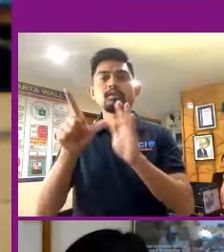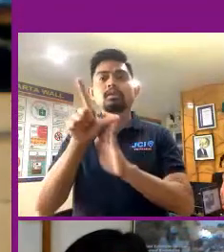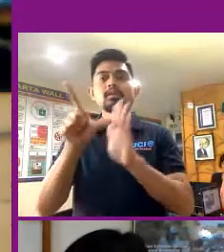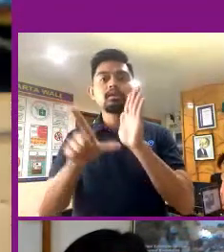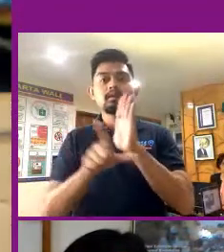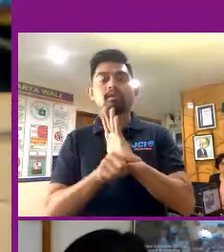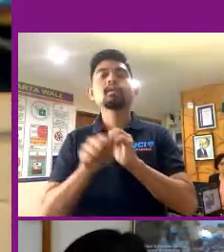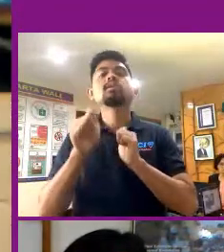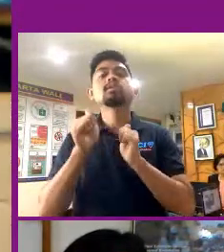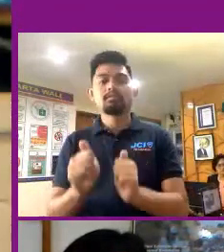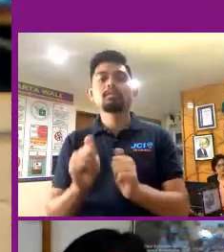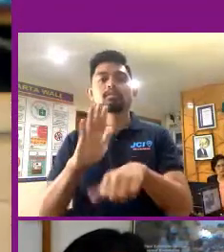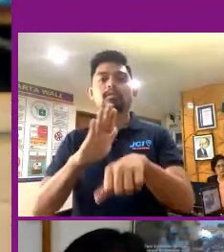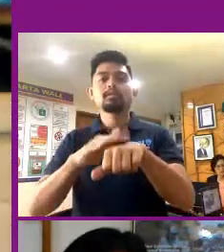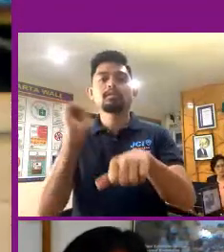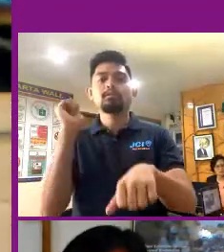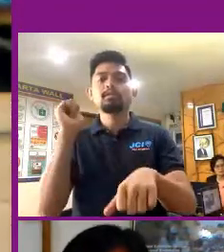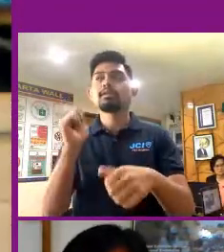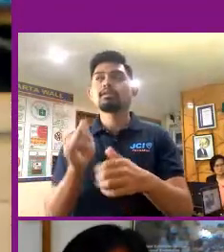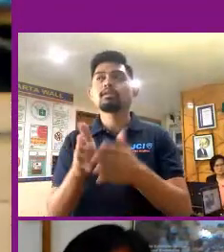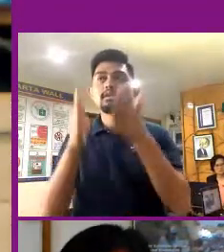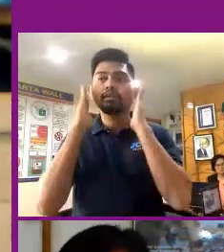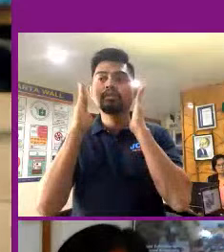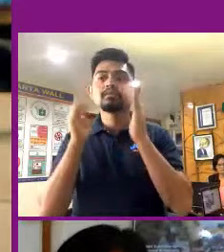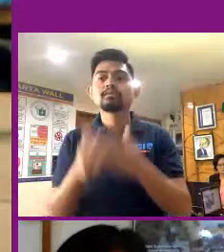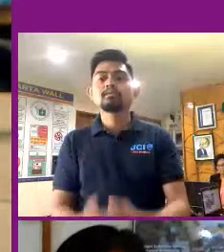pwede siyang ma-call ang attention.